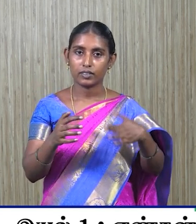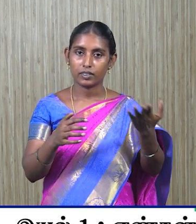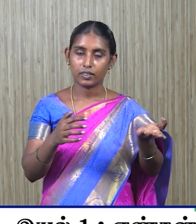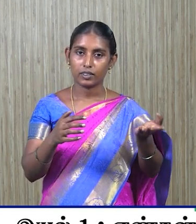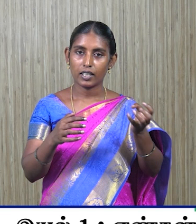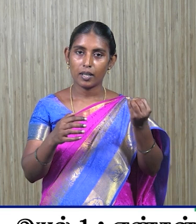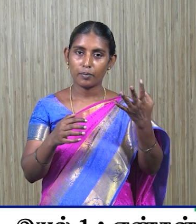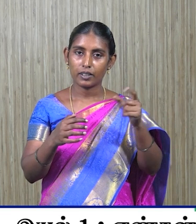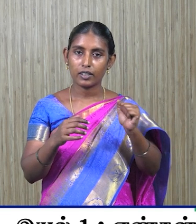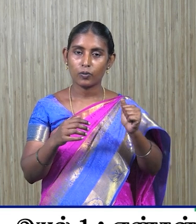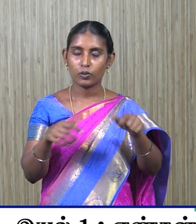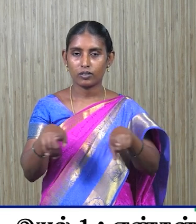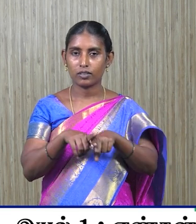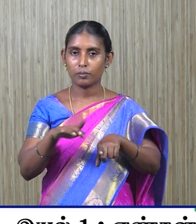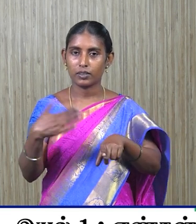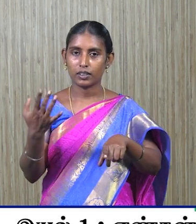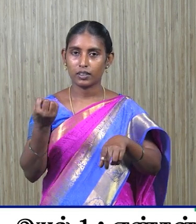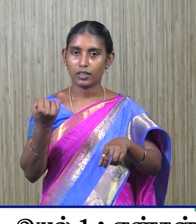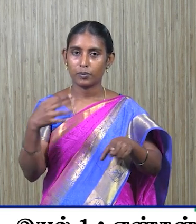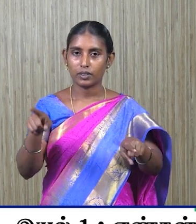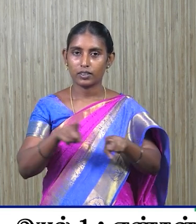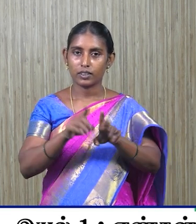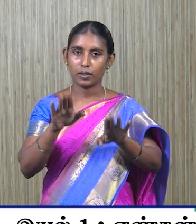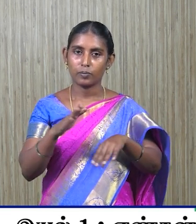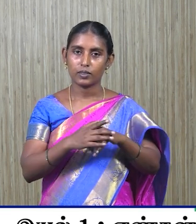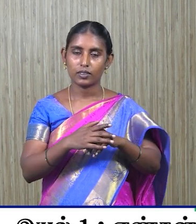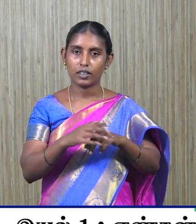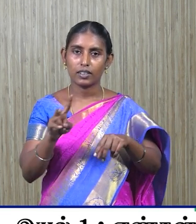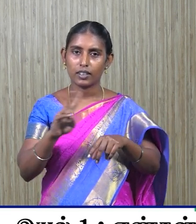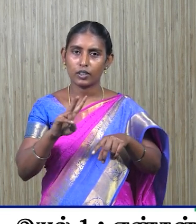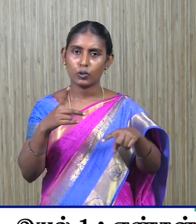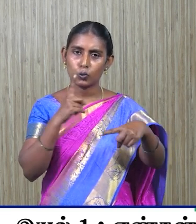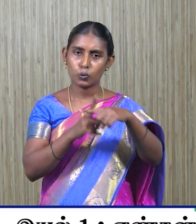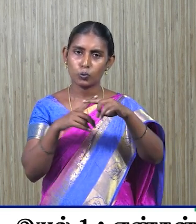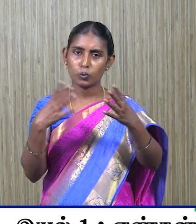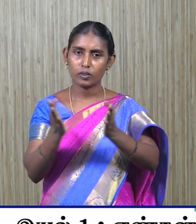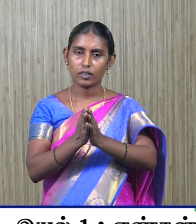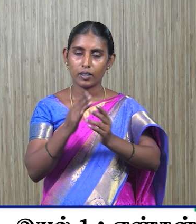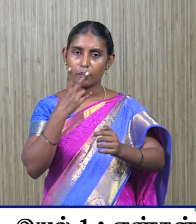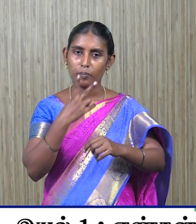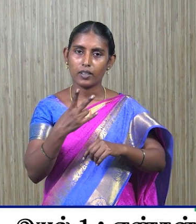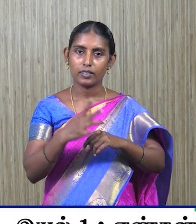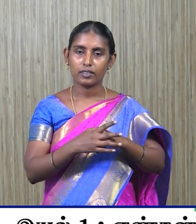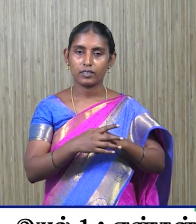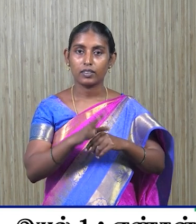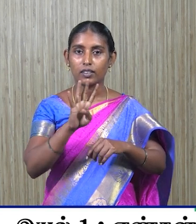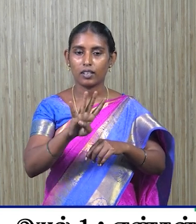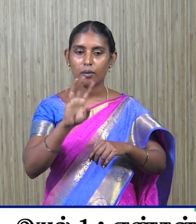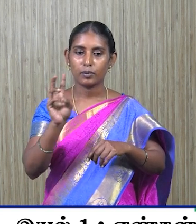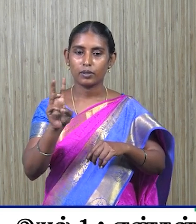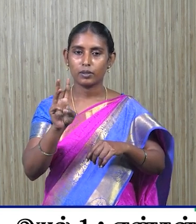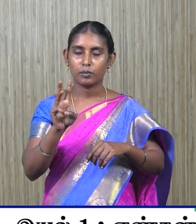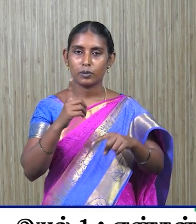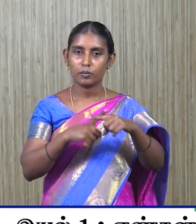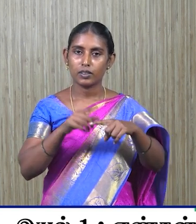எண்கள் இருக்கின்றதோ அதே மாதிரி தான் அந்த பக்கமும் அந்த எண்கள் இருக்கின்றது. இப்போ இது ரெண்டோட கூடுதலை நம்ம கண்டுபிடிச்சு பார்த்தோம்னா 43னா